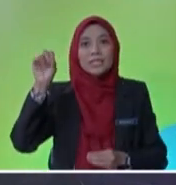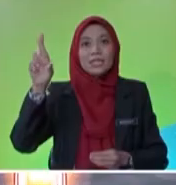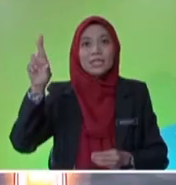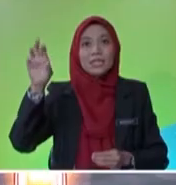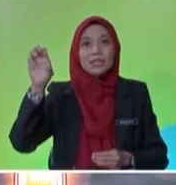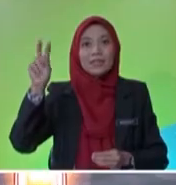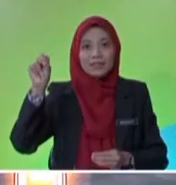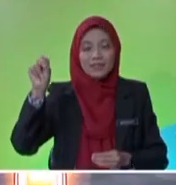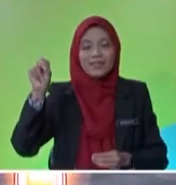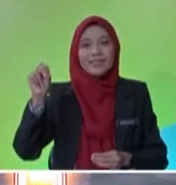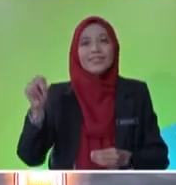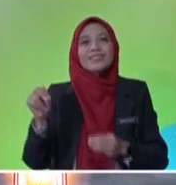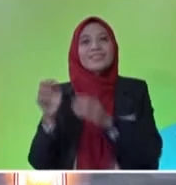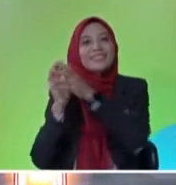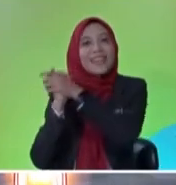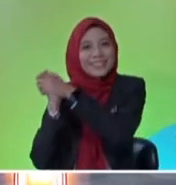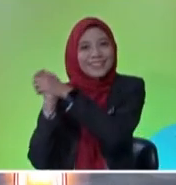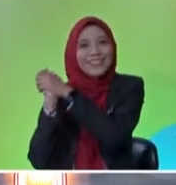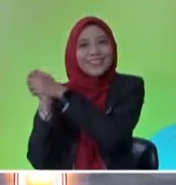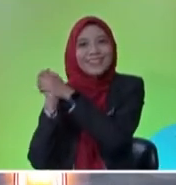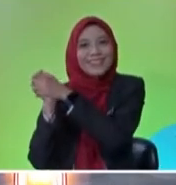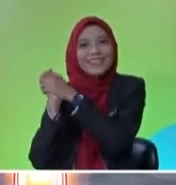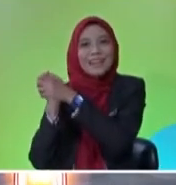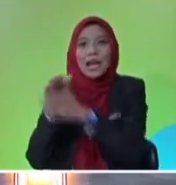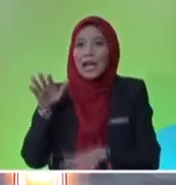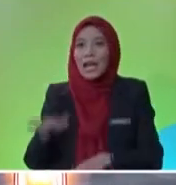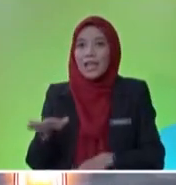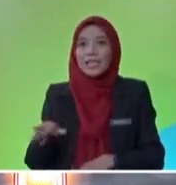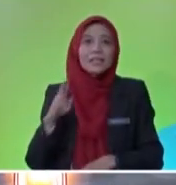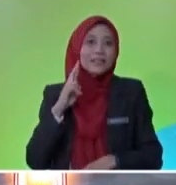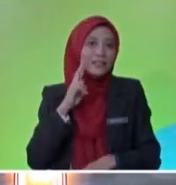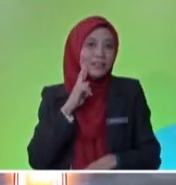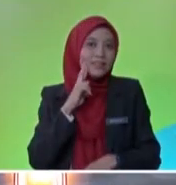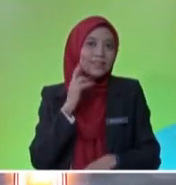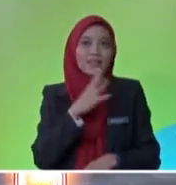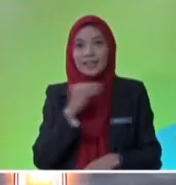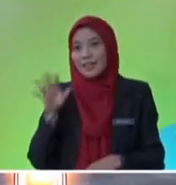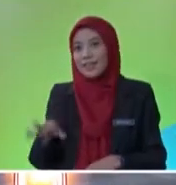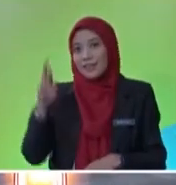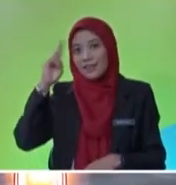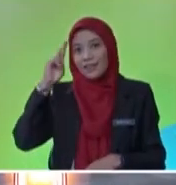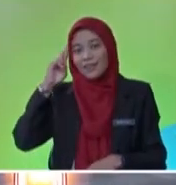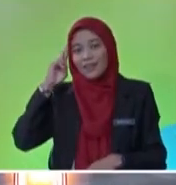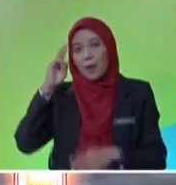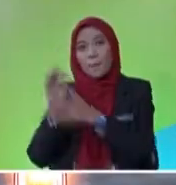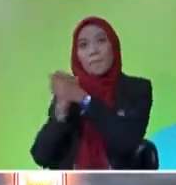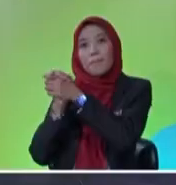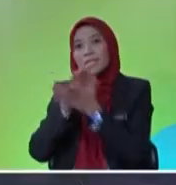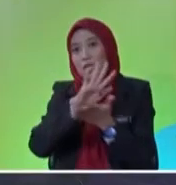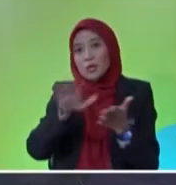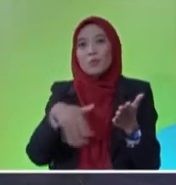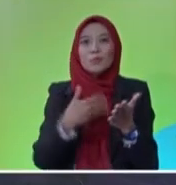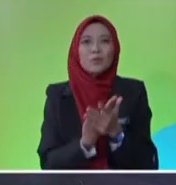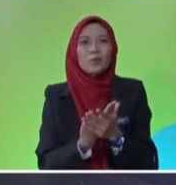sekali nyatanya HD Rabiatul dengan Ridwan by lasegue